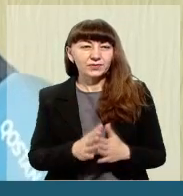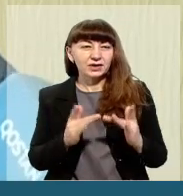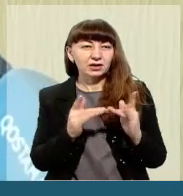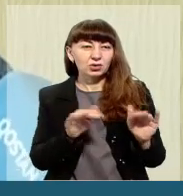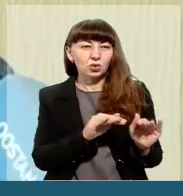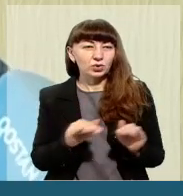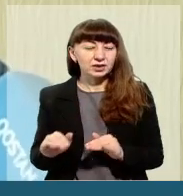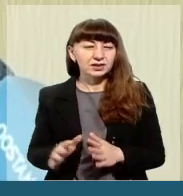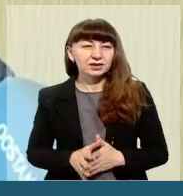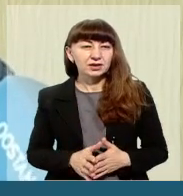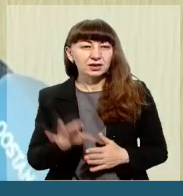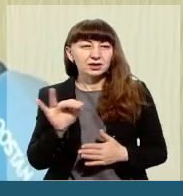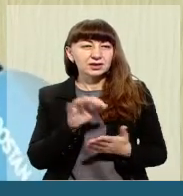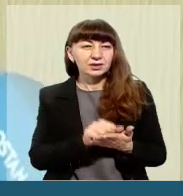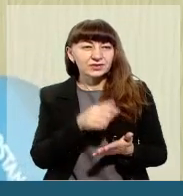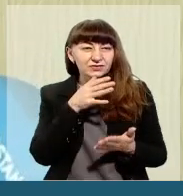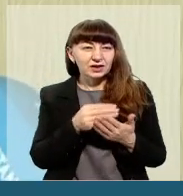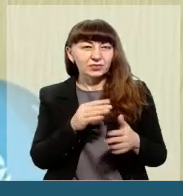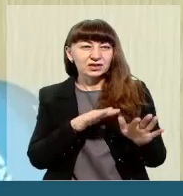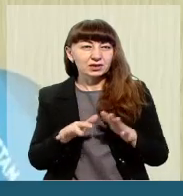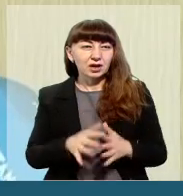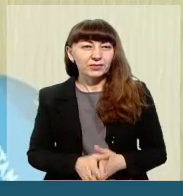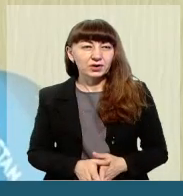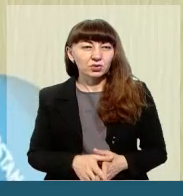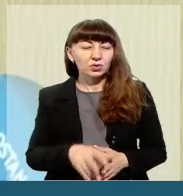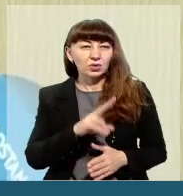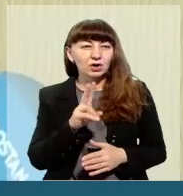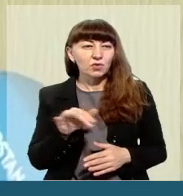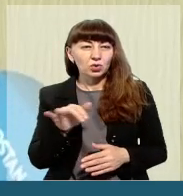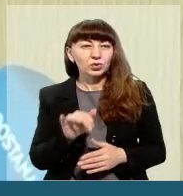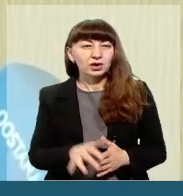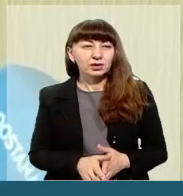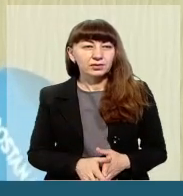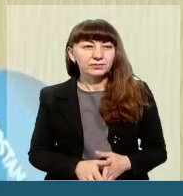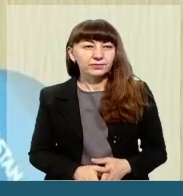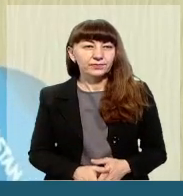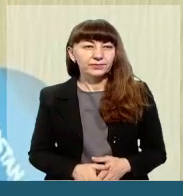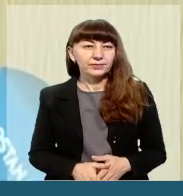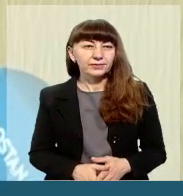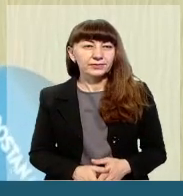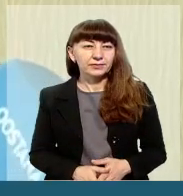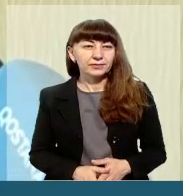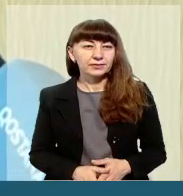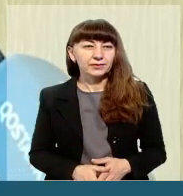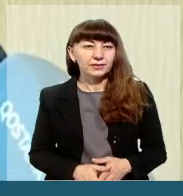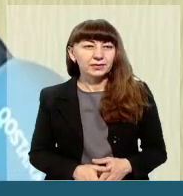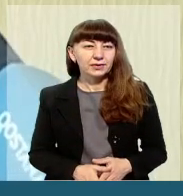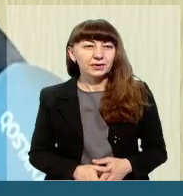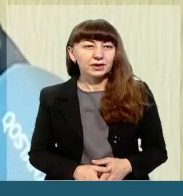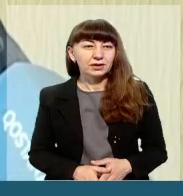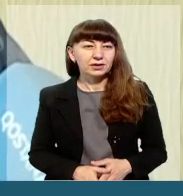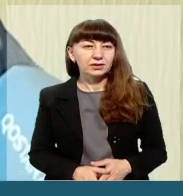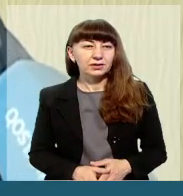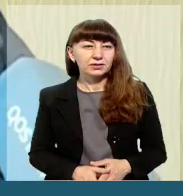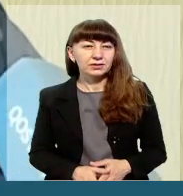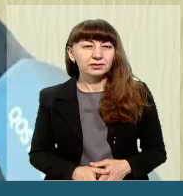койки и занимаемся своими делами, у кого куда больше поклонности.